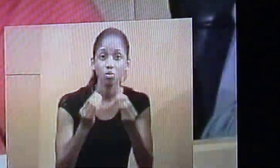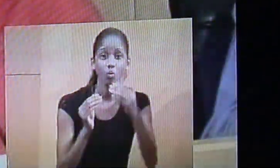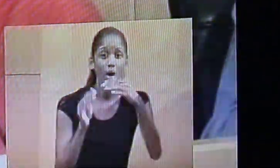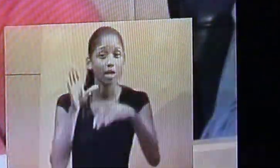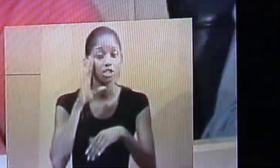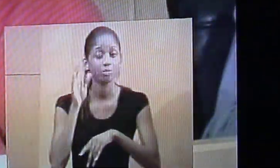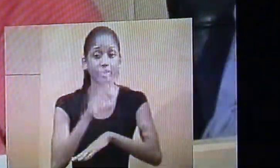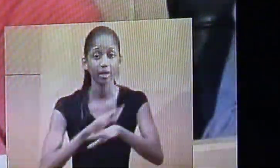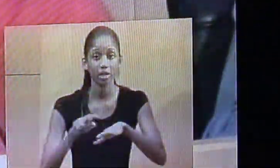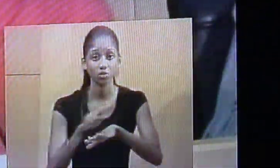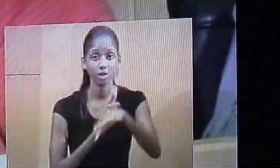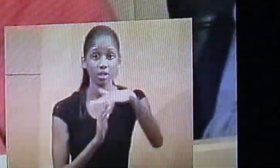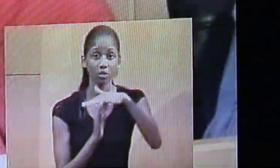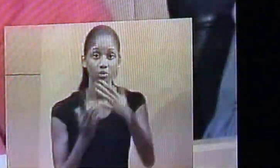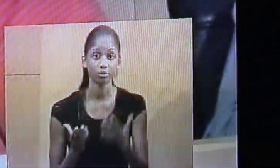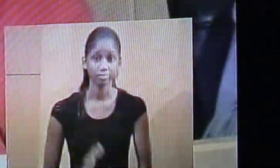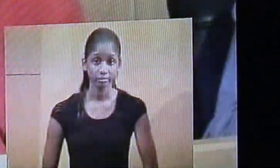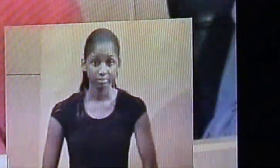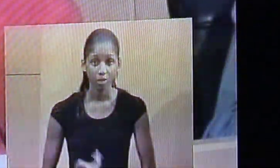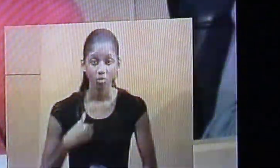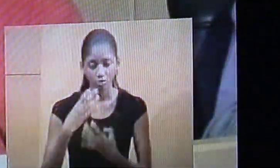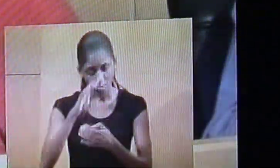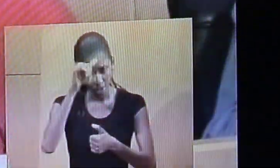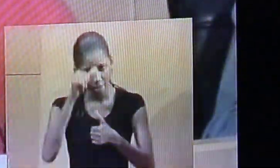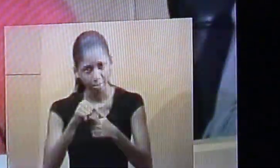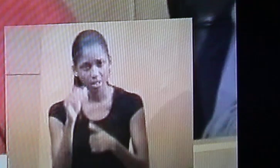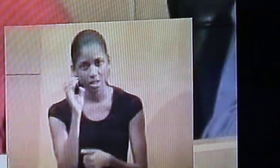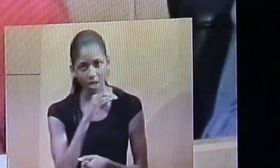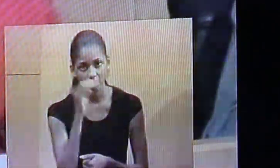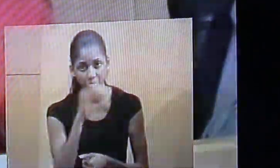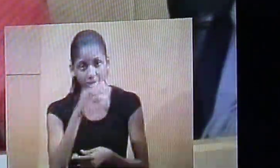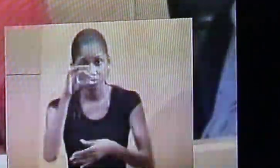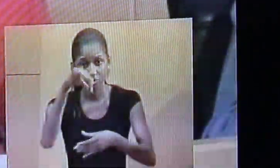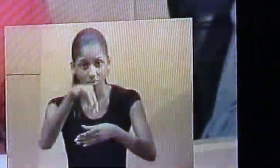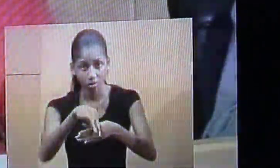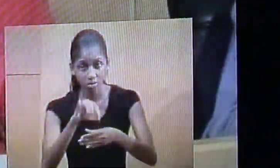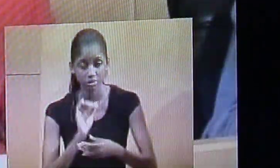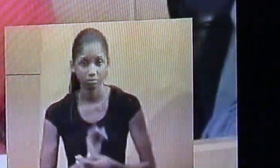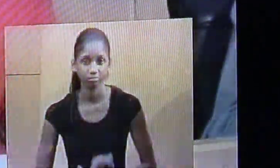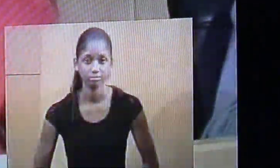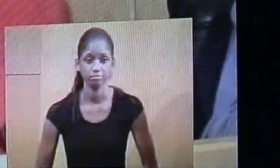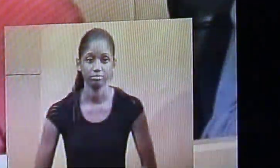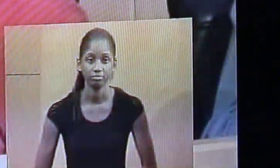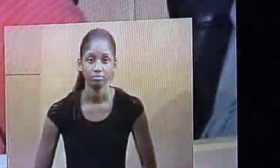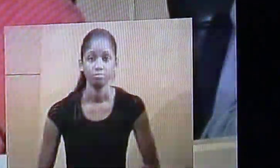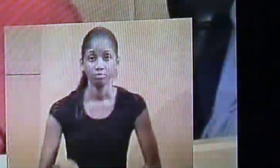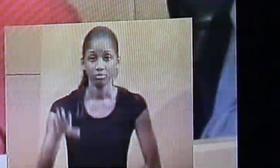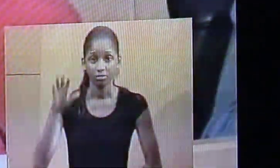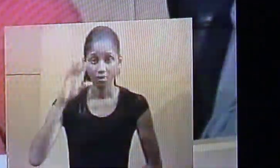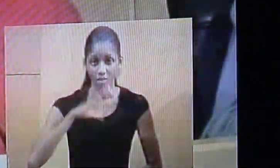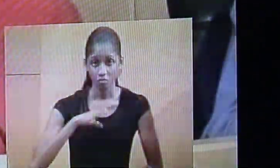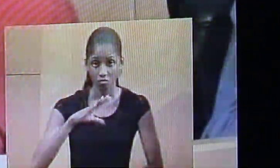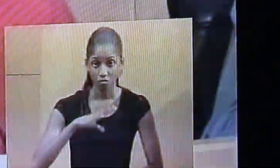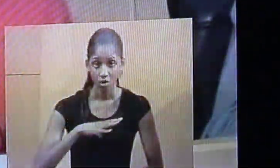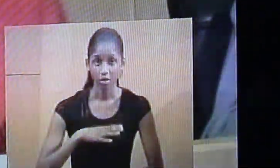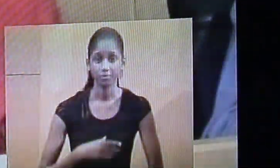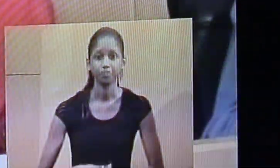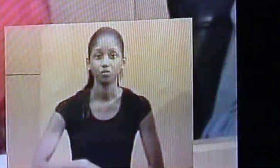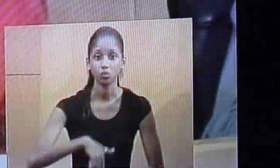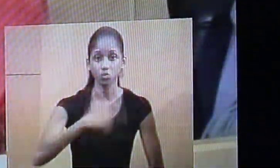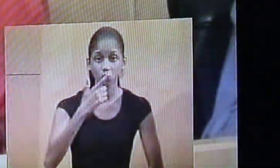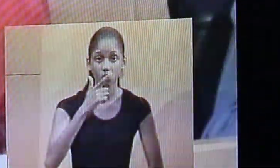comptes. Je vous rappelle rapidement le vote. Il y a eu